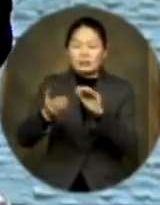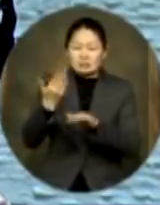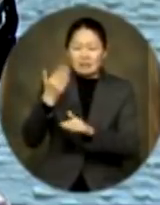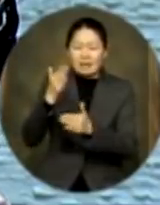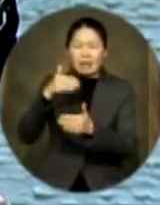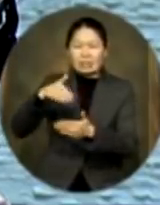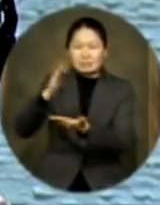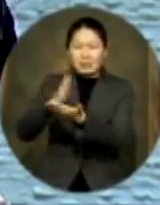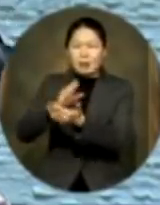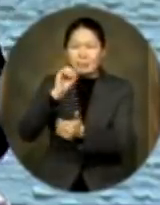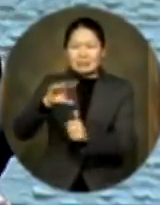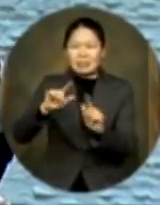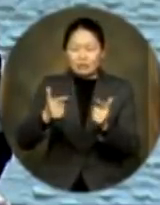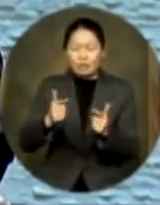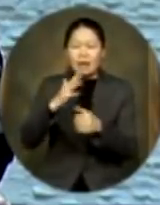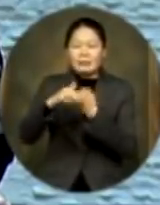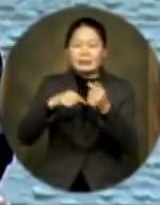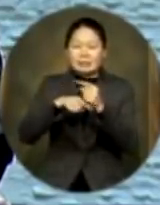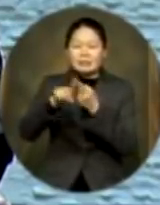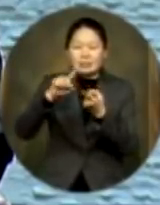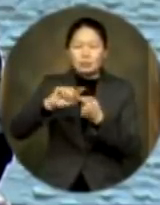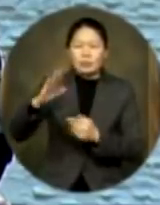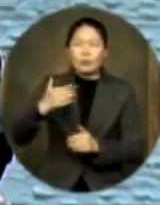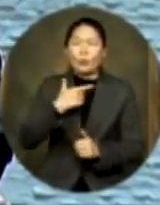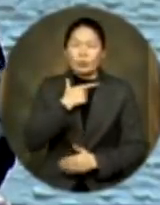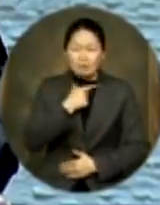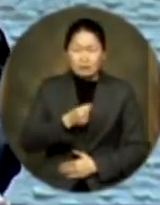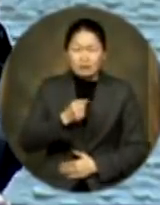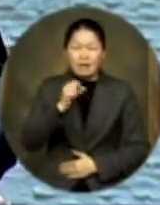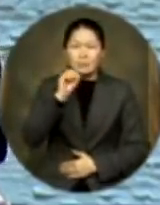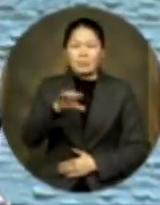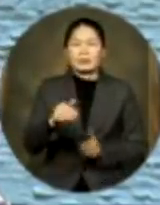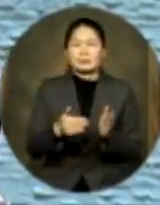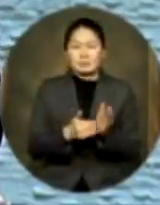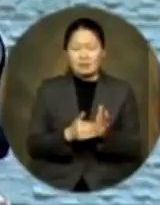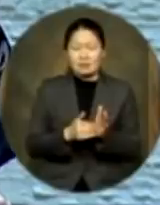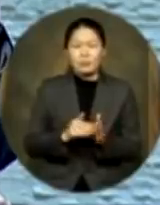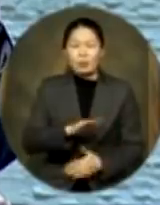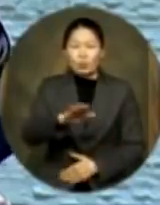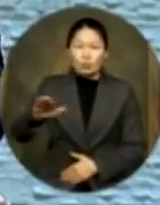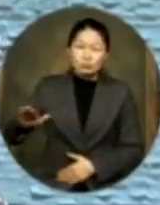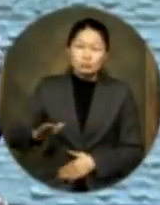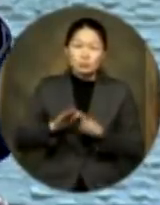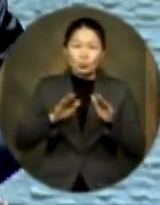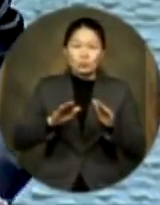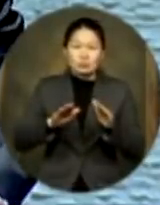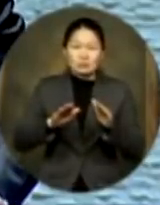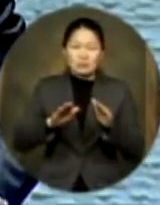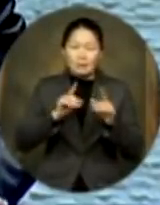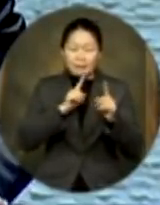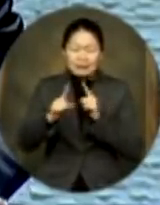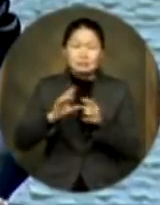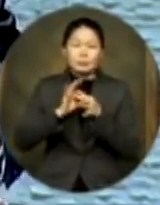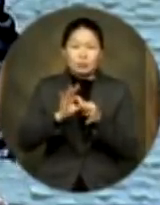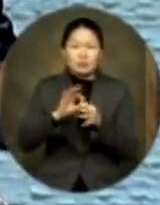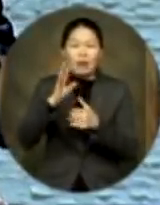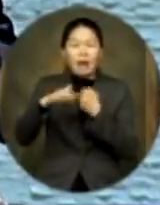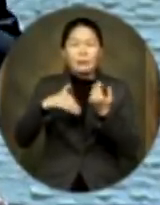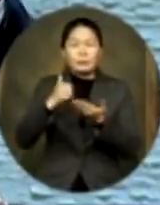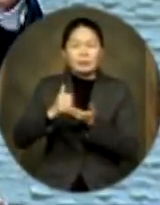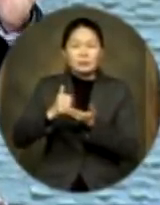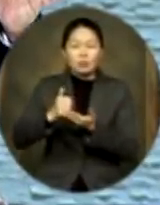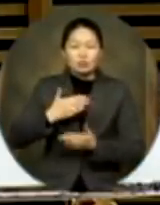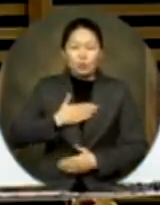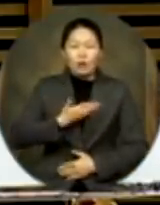뜻대로 되길 원합니다 그랬다고 하는 거죠 여러분 오늘 이 말씀을 통해서 하나님께서